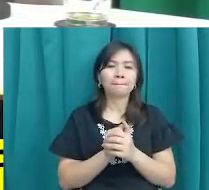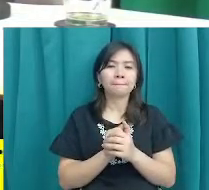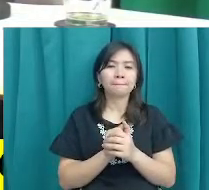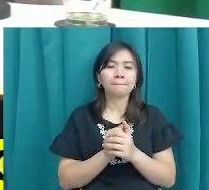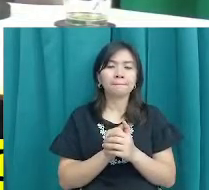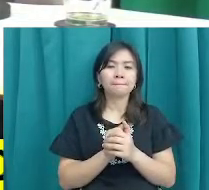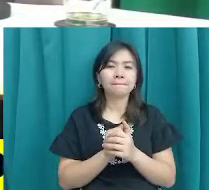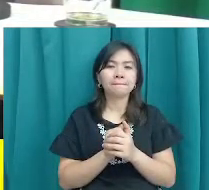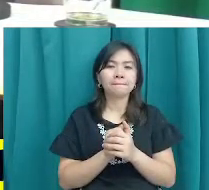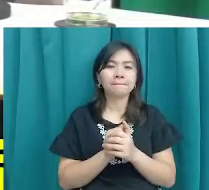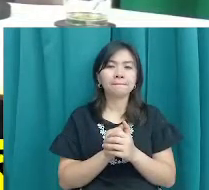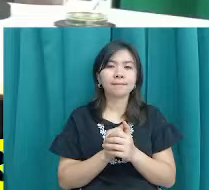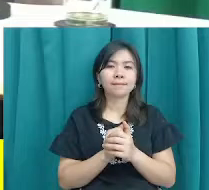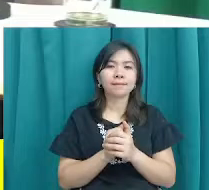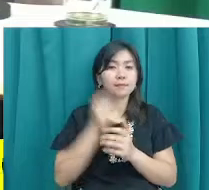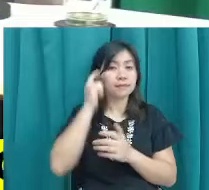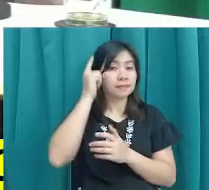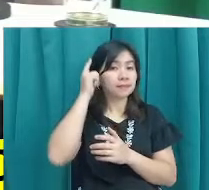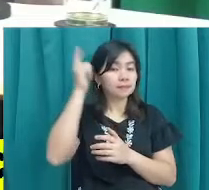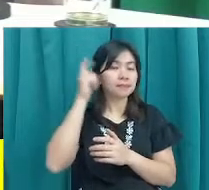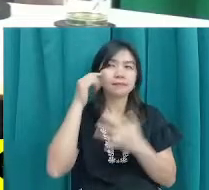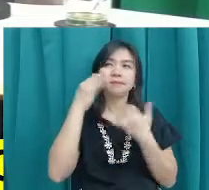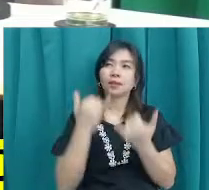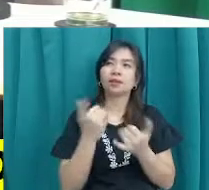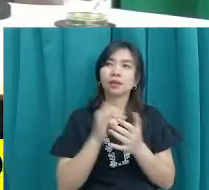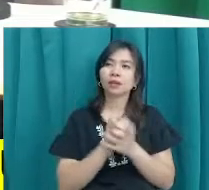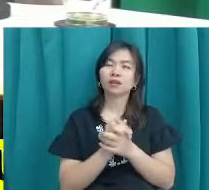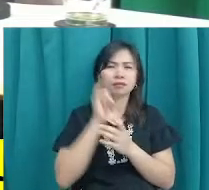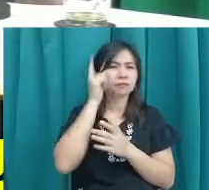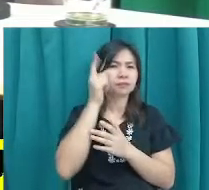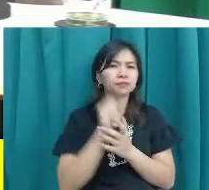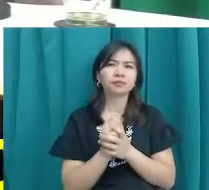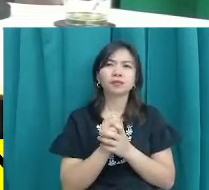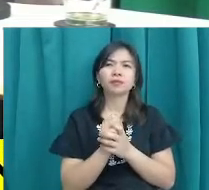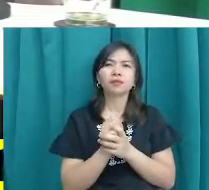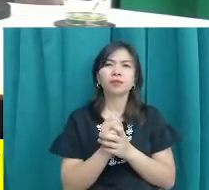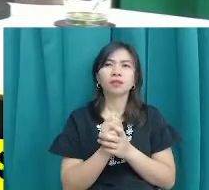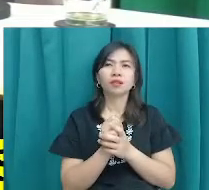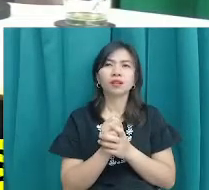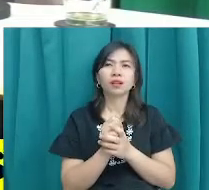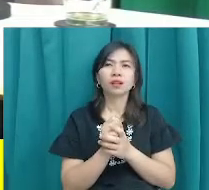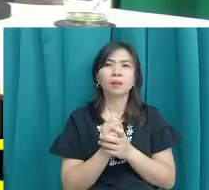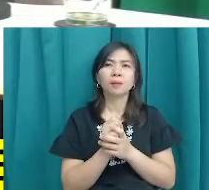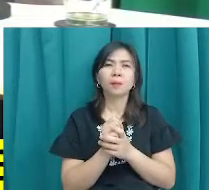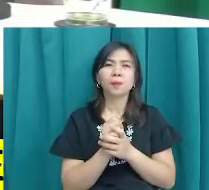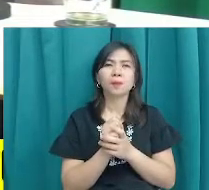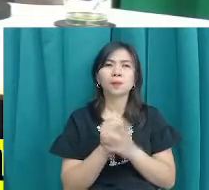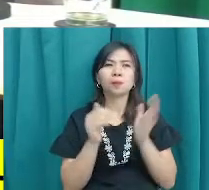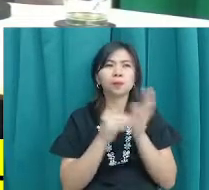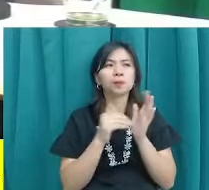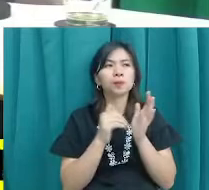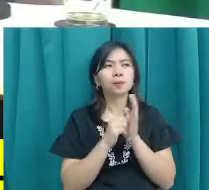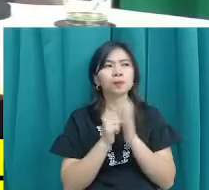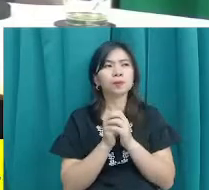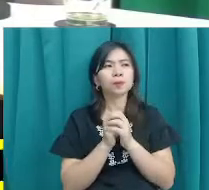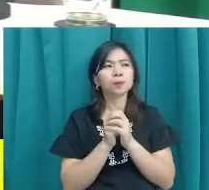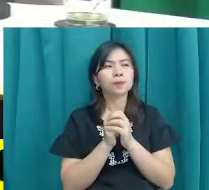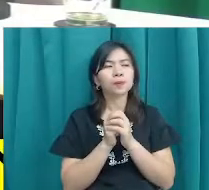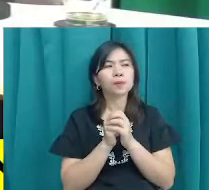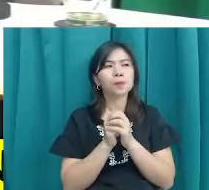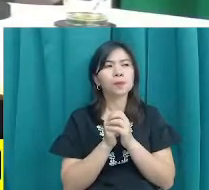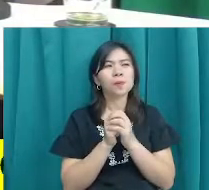eh, parang na-imagine ko lang. Ano kaya no? Kung tag-life siya ng Panginoon Hesus Kristo, no? Magsata ang Panginoon Hesus Kristo, alam mo na pala